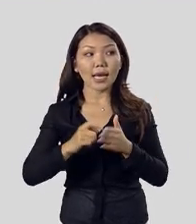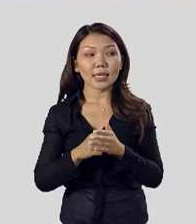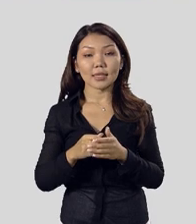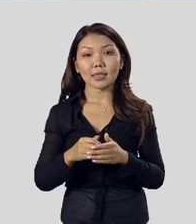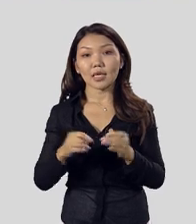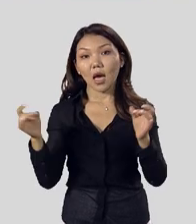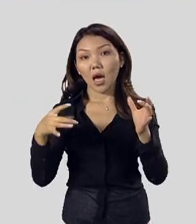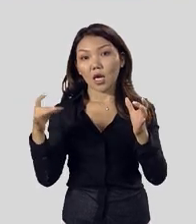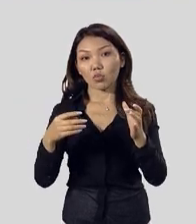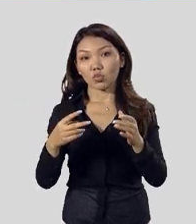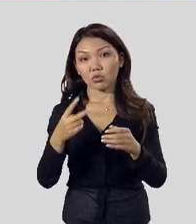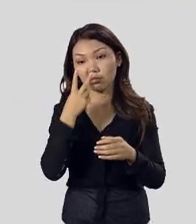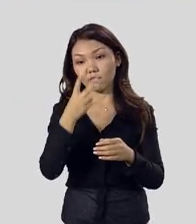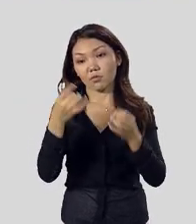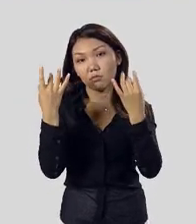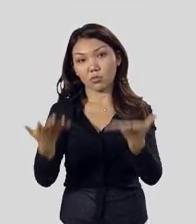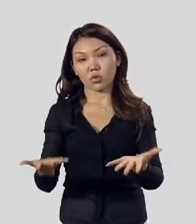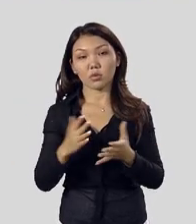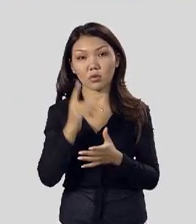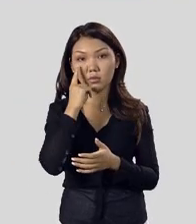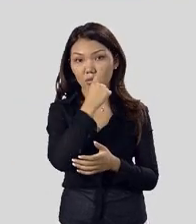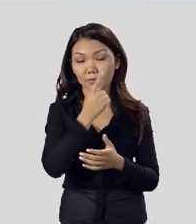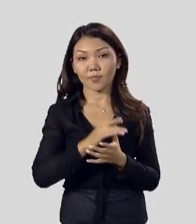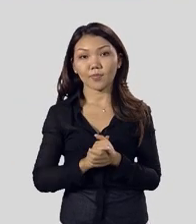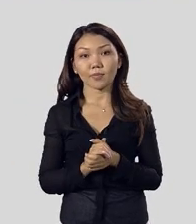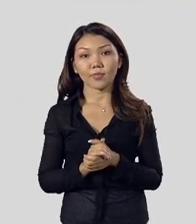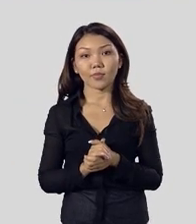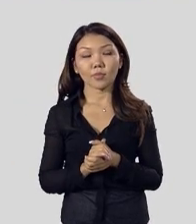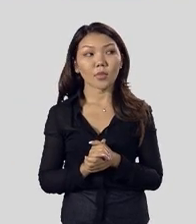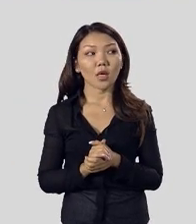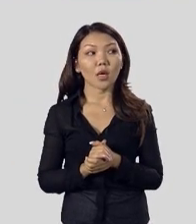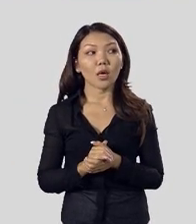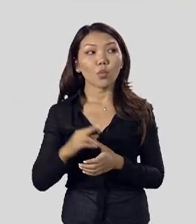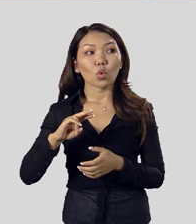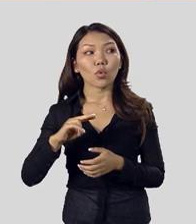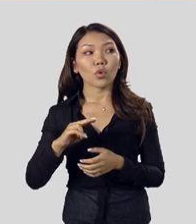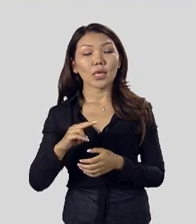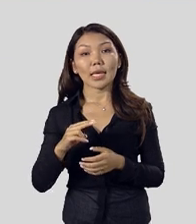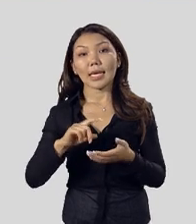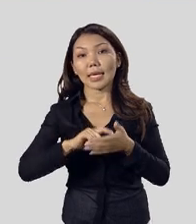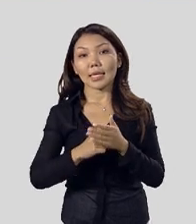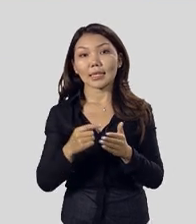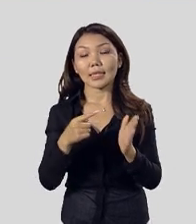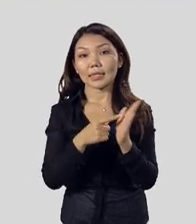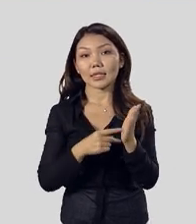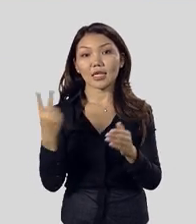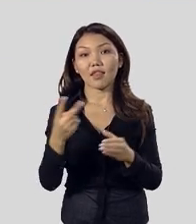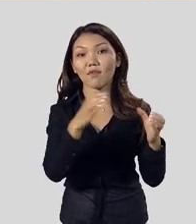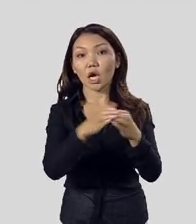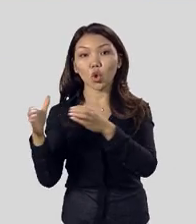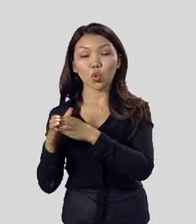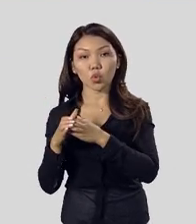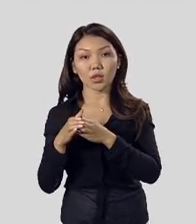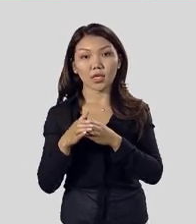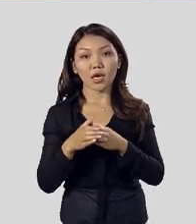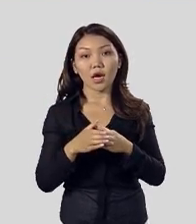взглядом по признаку наличия ядра клетки делятся на 2 группы клетки в которых